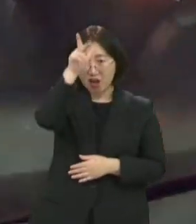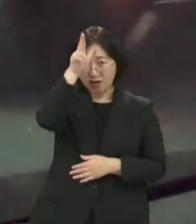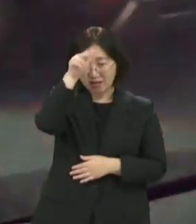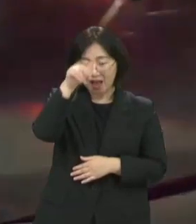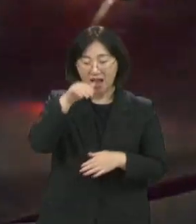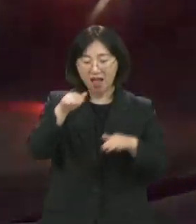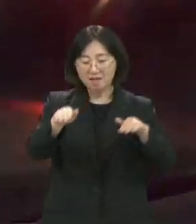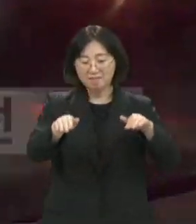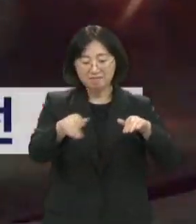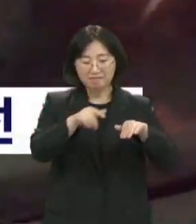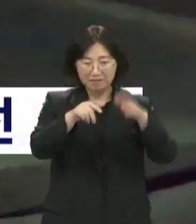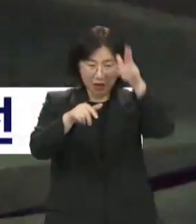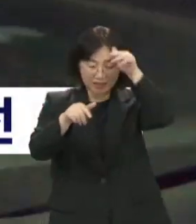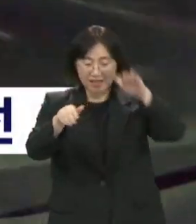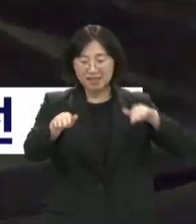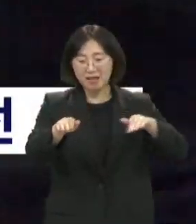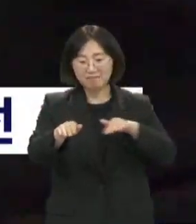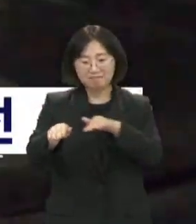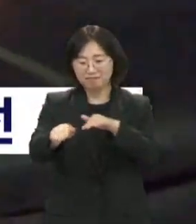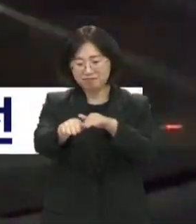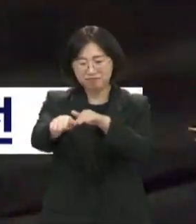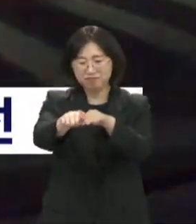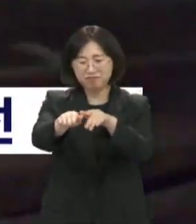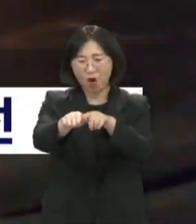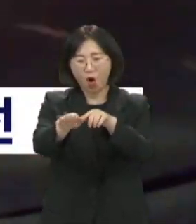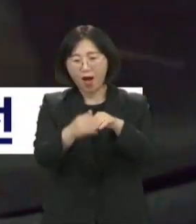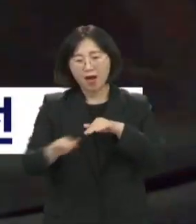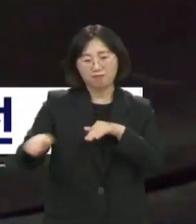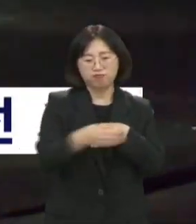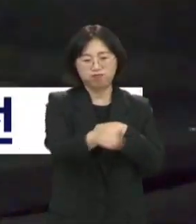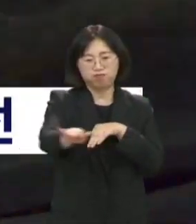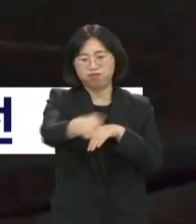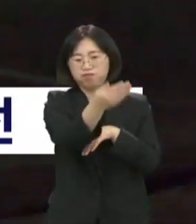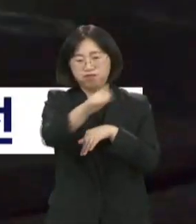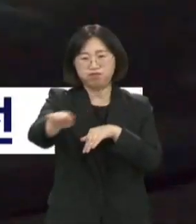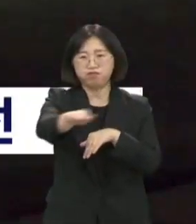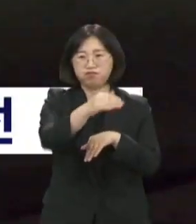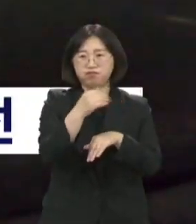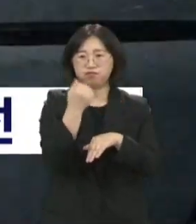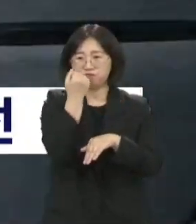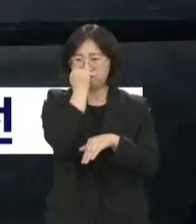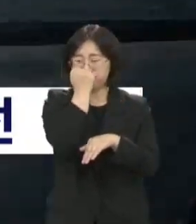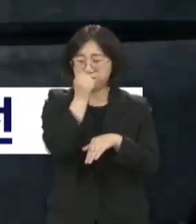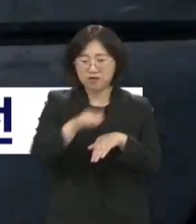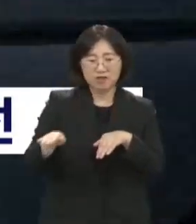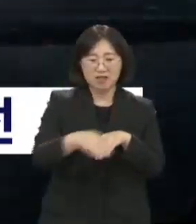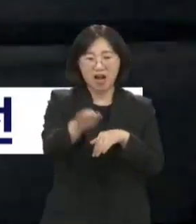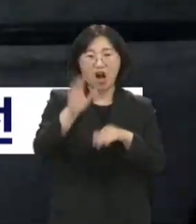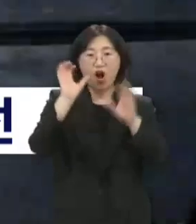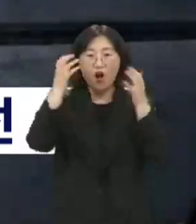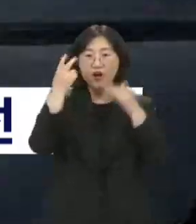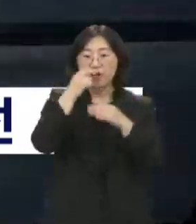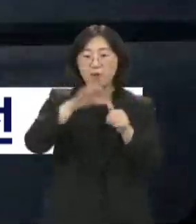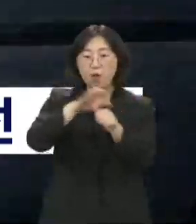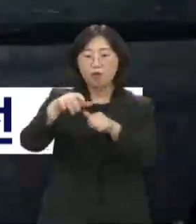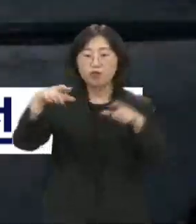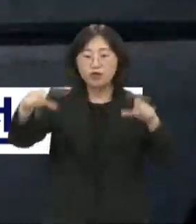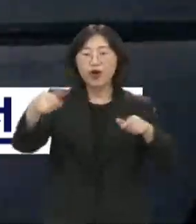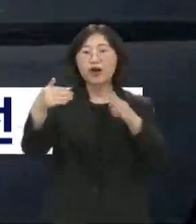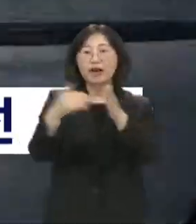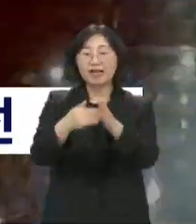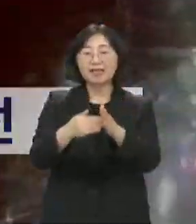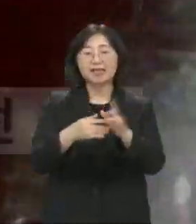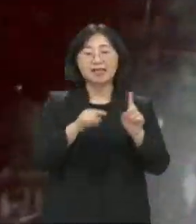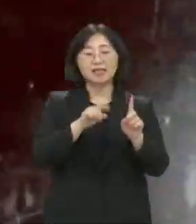위해 속도 위반은 물론 중앙선을 넘나드는 아찔한 고개 운전은 어린이 보호 구역까지 2.5km 넘게